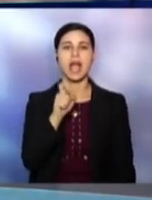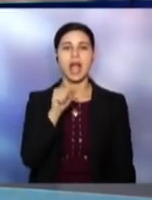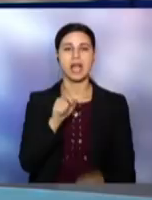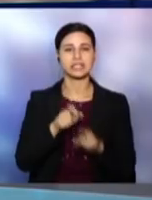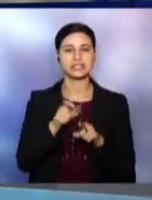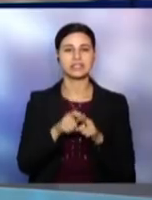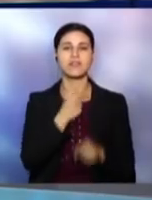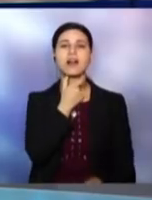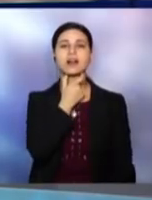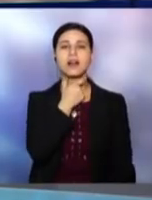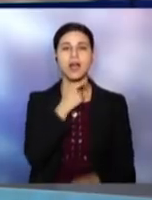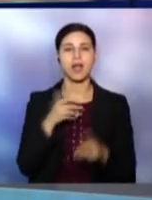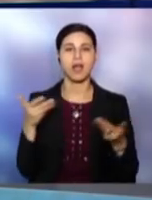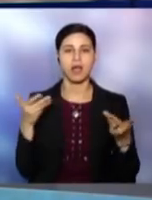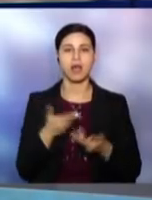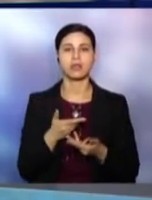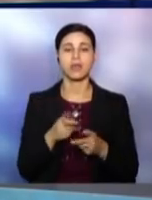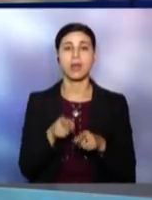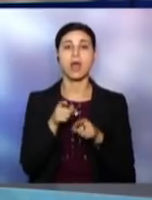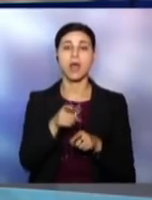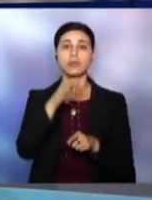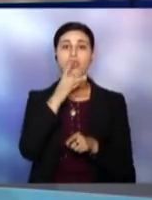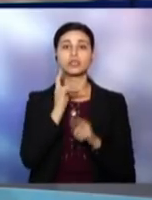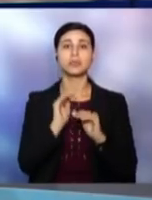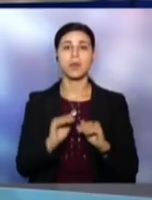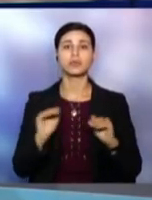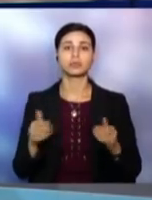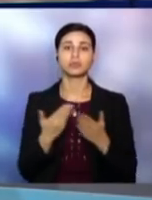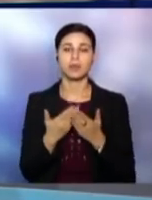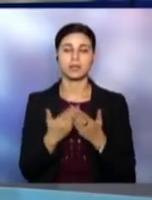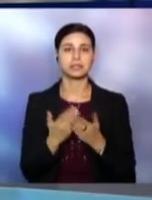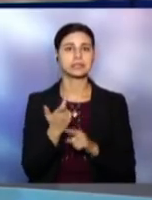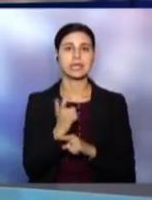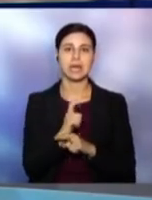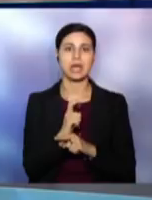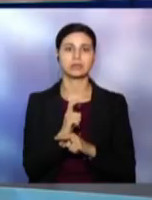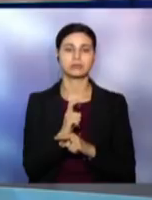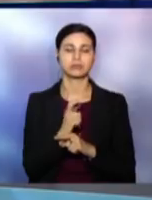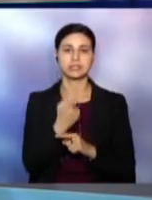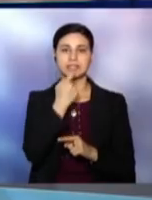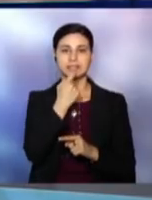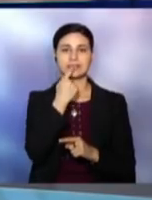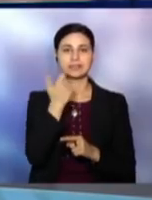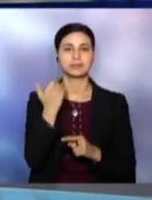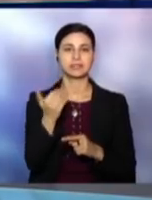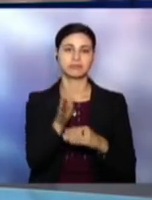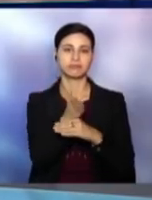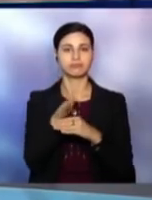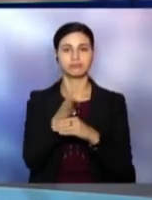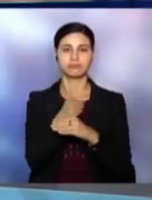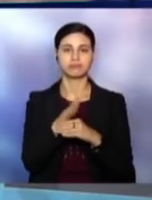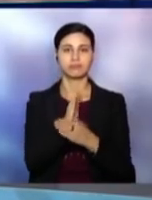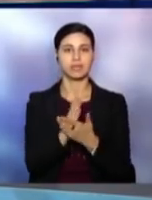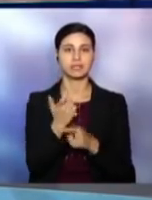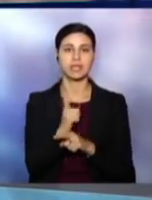ხახის ანთება. ამ შემთხვევაში ბავშვებში მაგალითად ისევ ძალიან ასაკობრივ წილში მაინც გარკვეულწილად დამოკიდებული